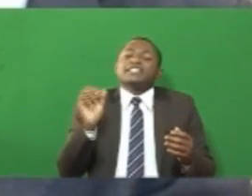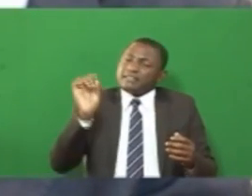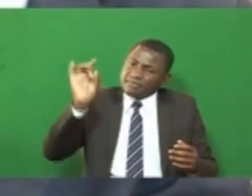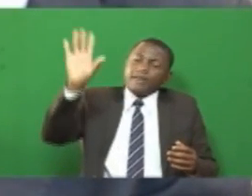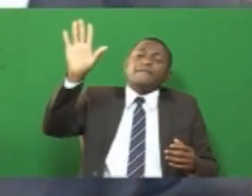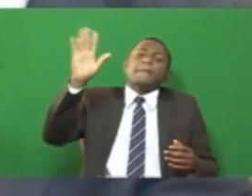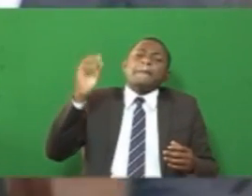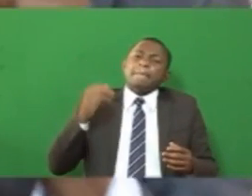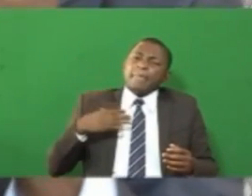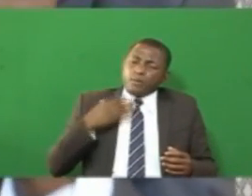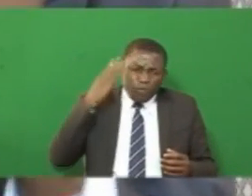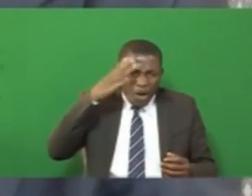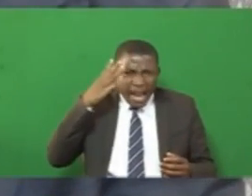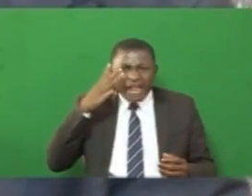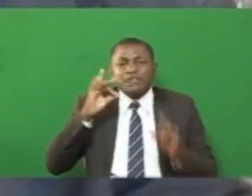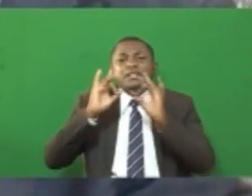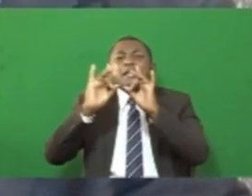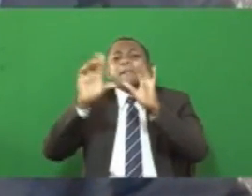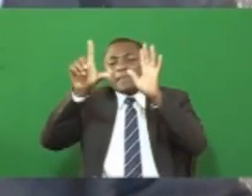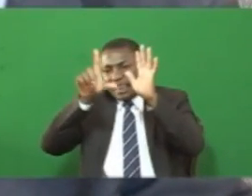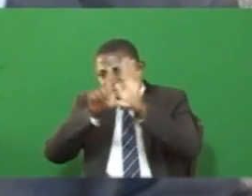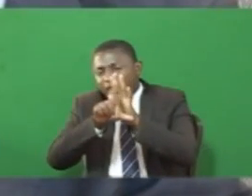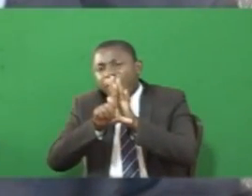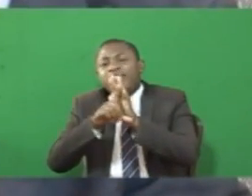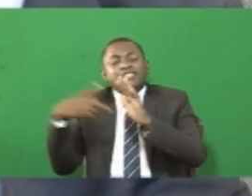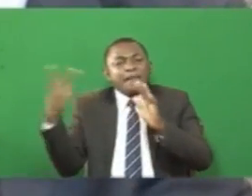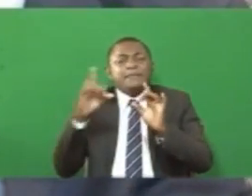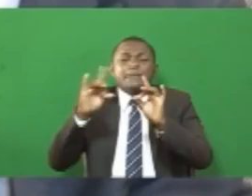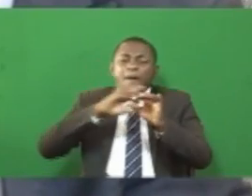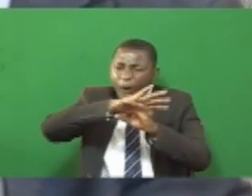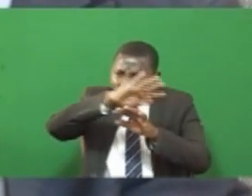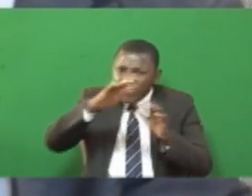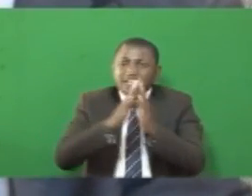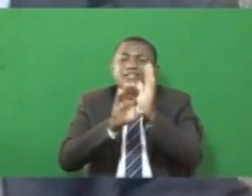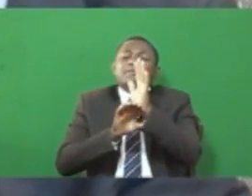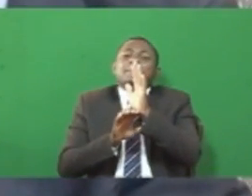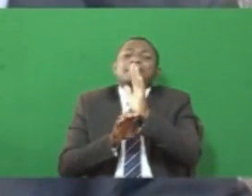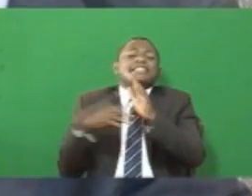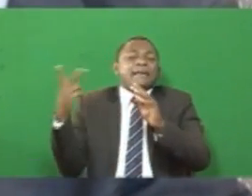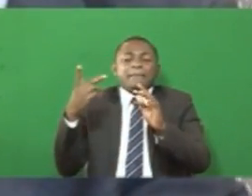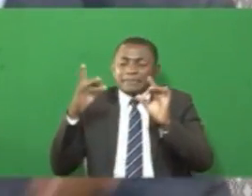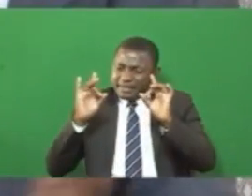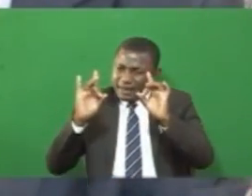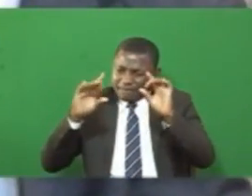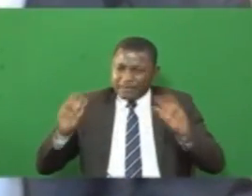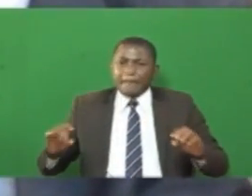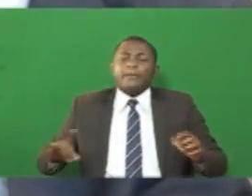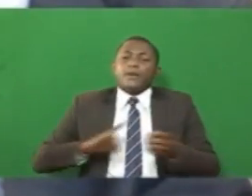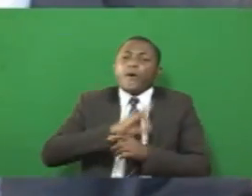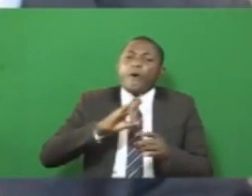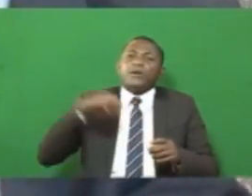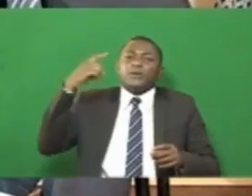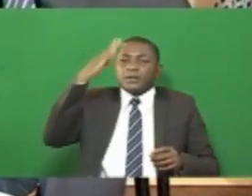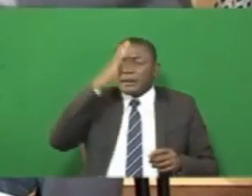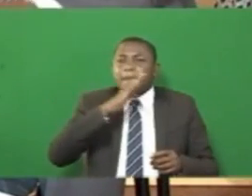mitemo ya Mwari zvikuru sei mutemo uyu wakavengwa na Satan wekuchengetwa kwesabata dai Mwari akuitirai